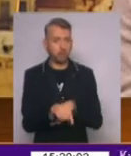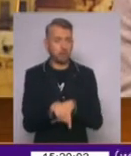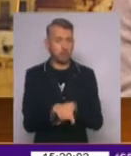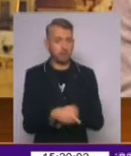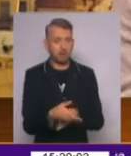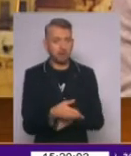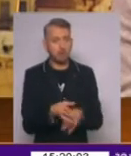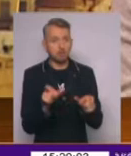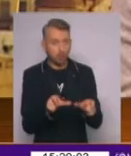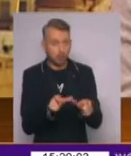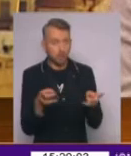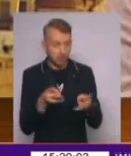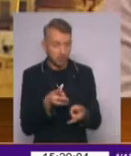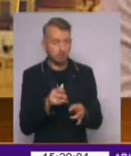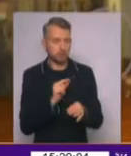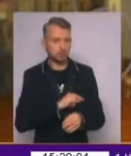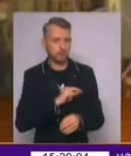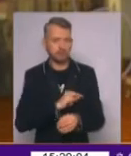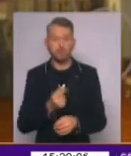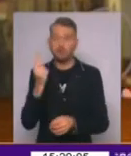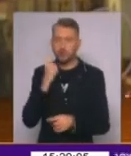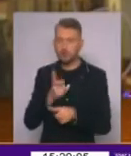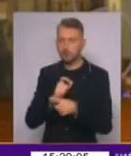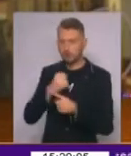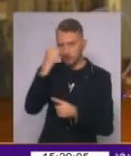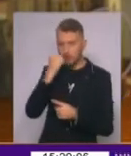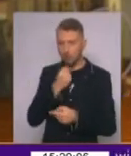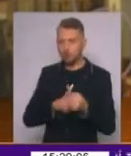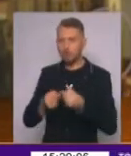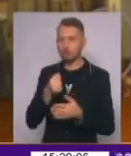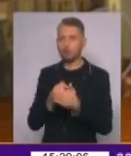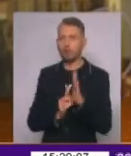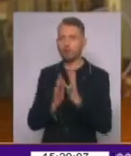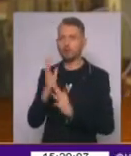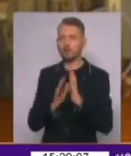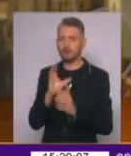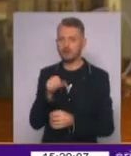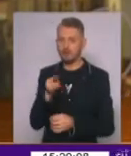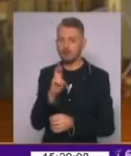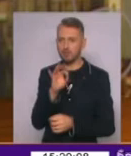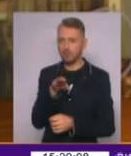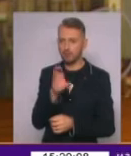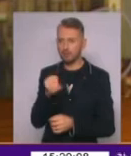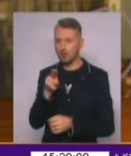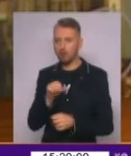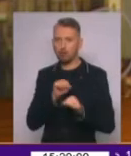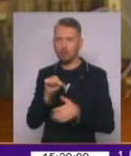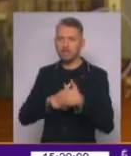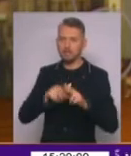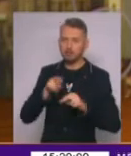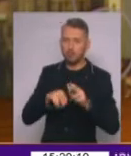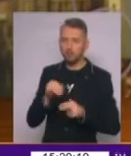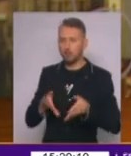Просто треба працювати. Так, почули. Дуже дякуємо. Повертаємося до ботанічного саду. Отже, охорона від забудови і, звичайно, дорога, про